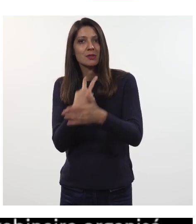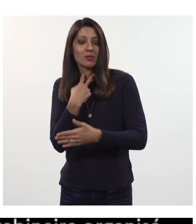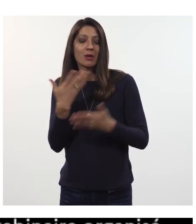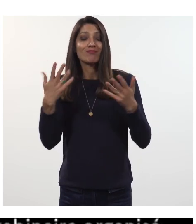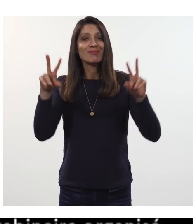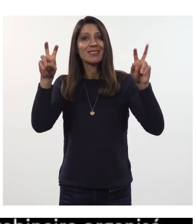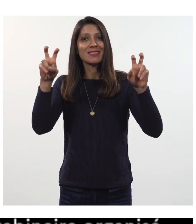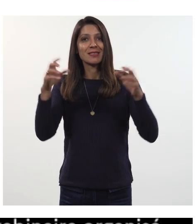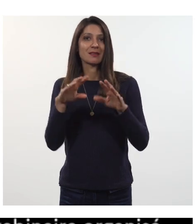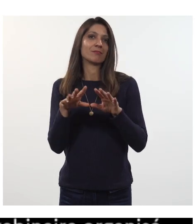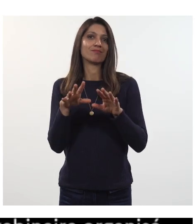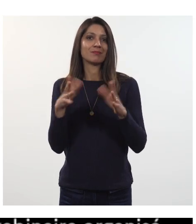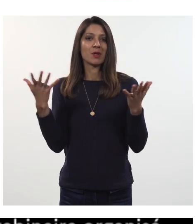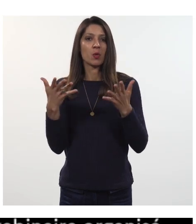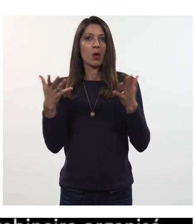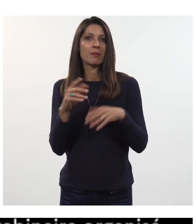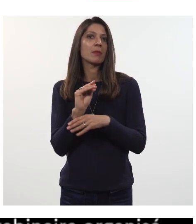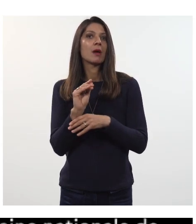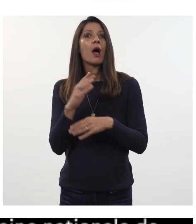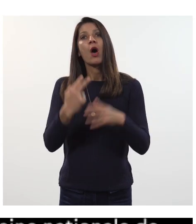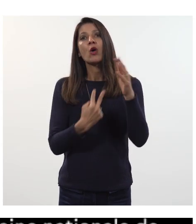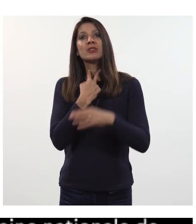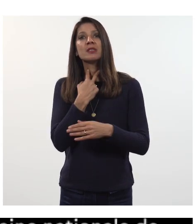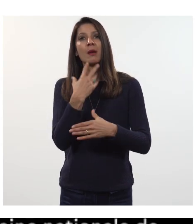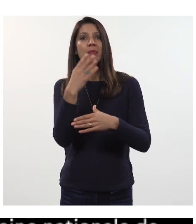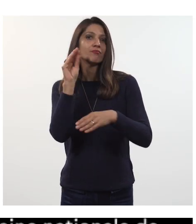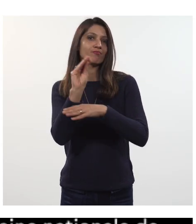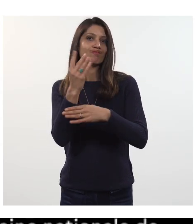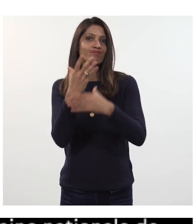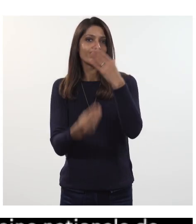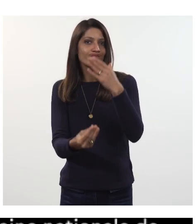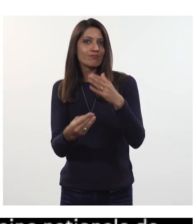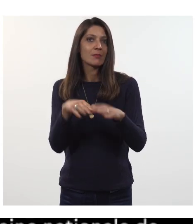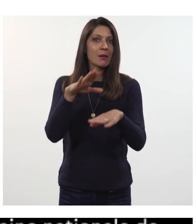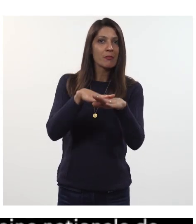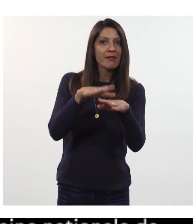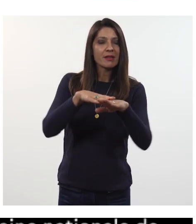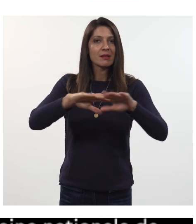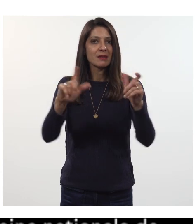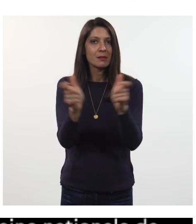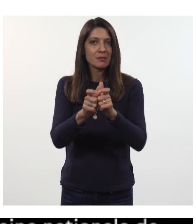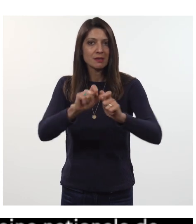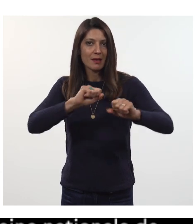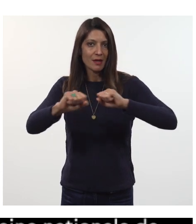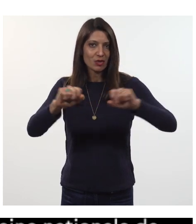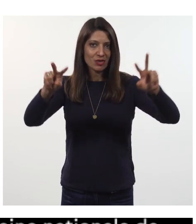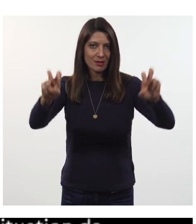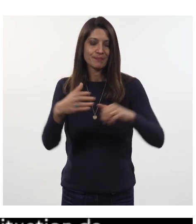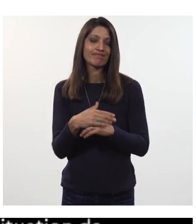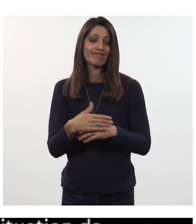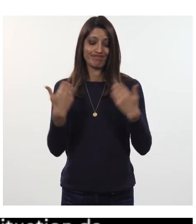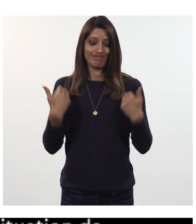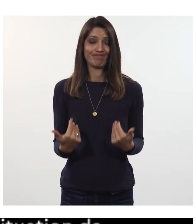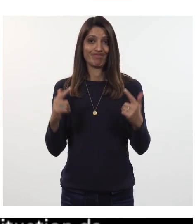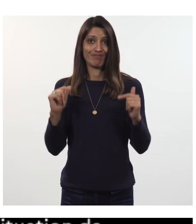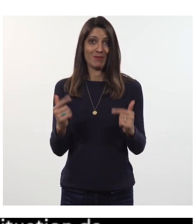dénutrition, prévenir, dépister et agir. Je suis ravie de vous retrouver pour ce moment d'échange et je vous remercie pour votre intérêt car vous